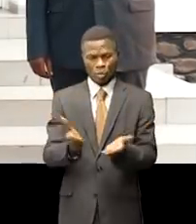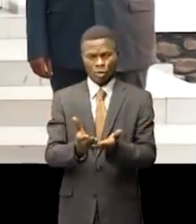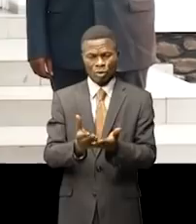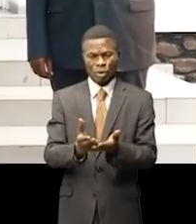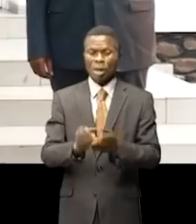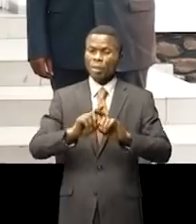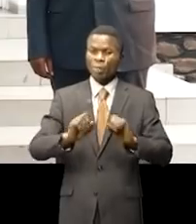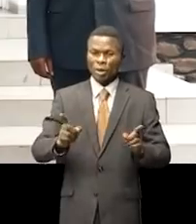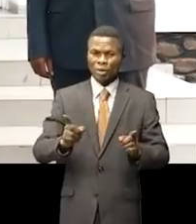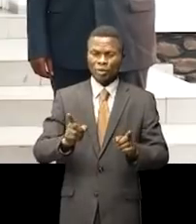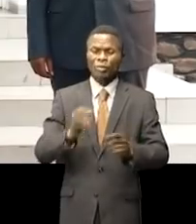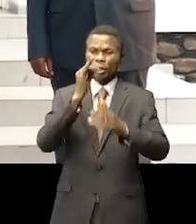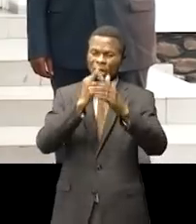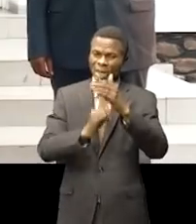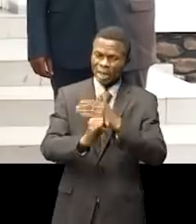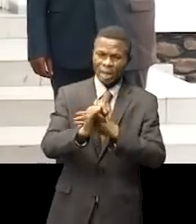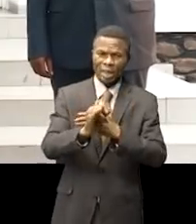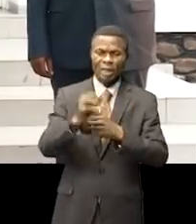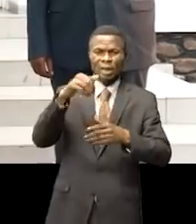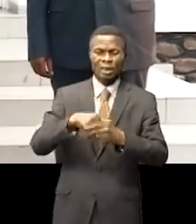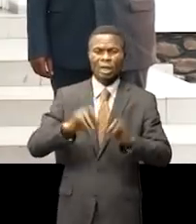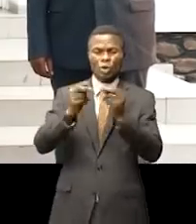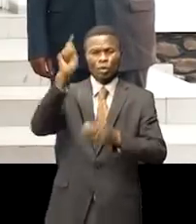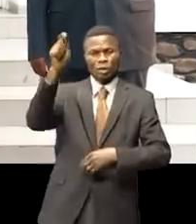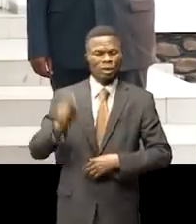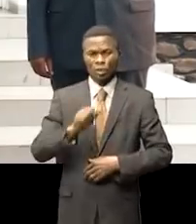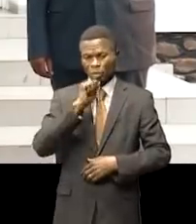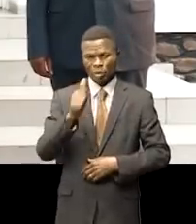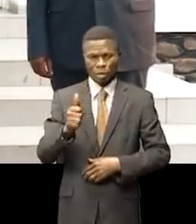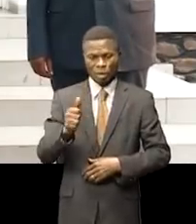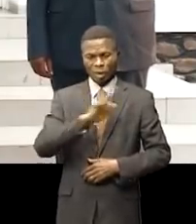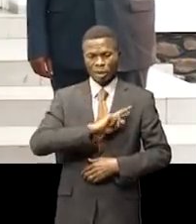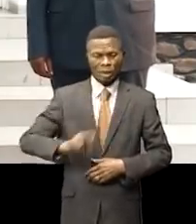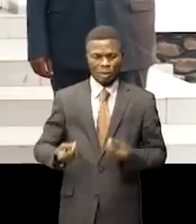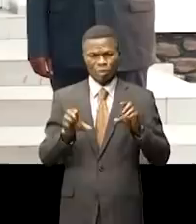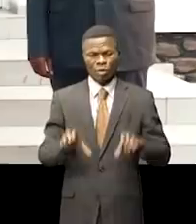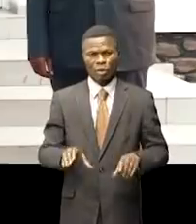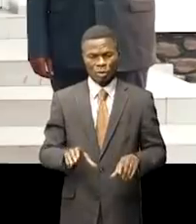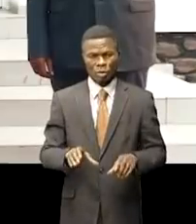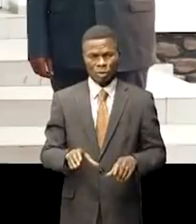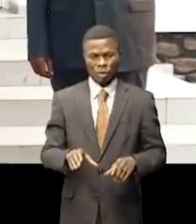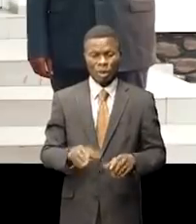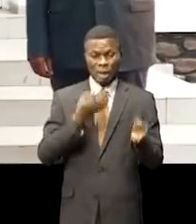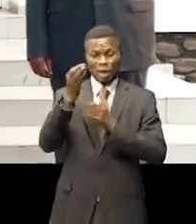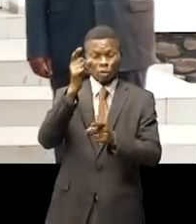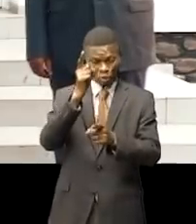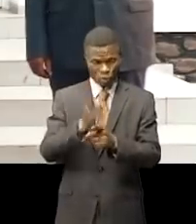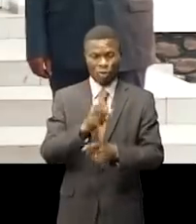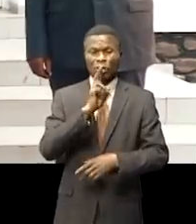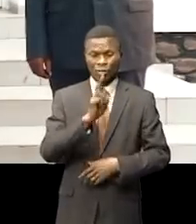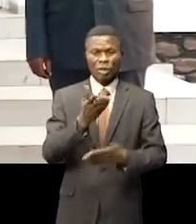nos l'intégration au sein des forces armées de la république démocratique du congo c'est une précision détails